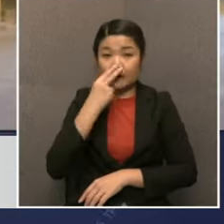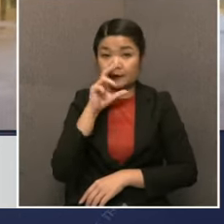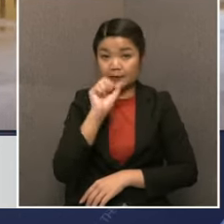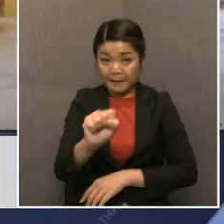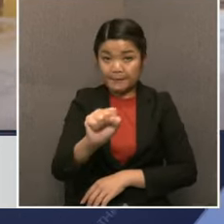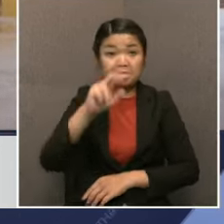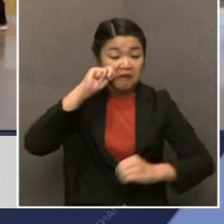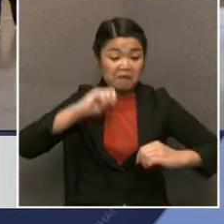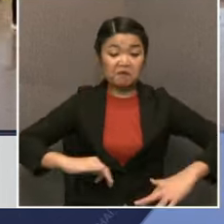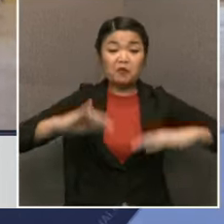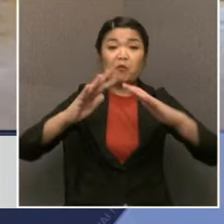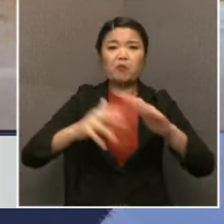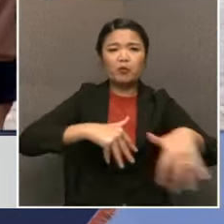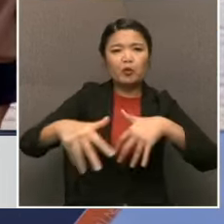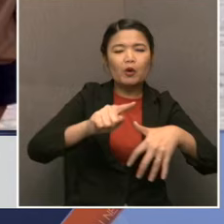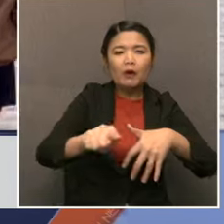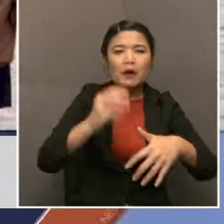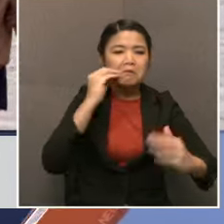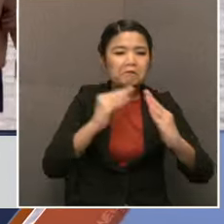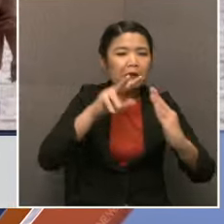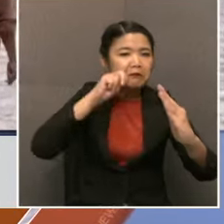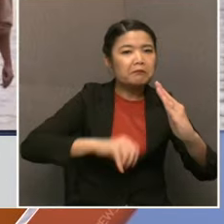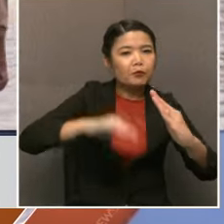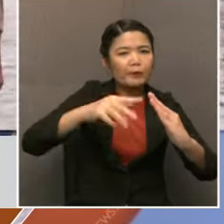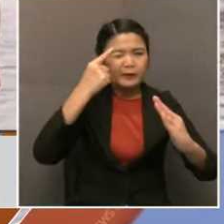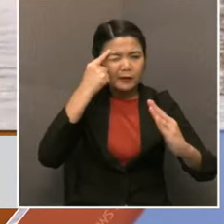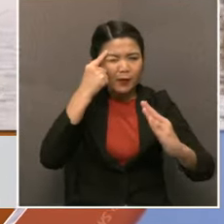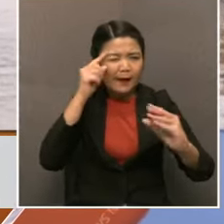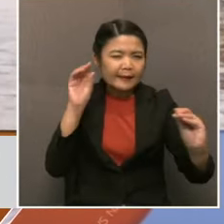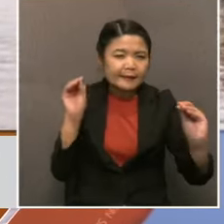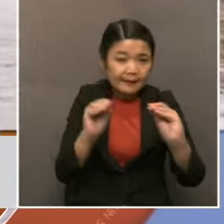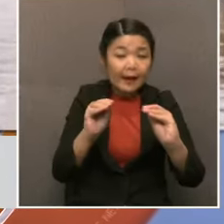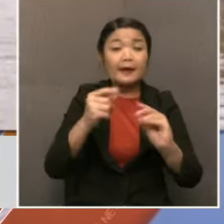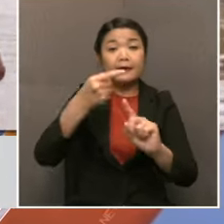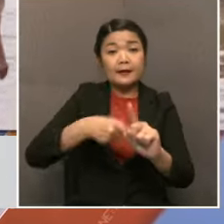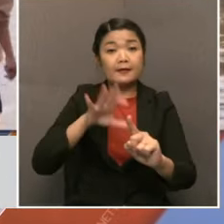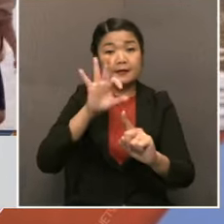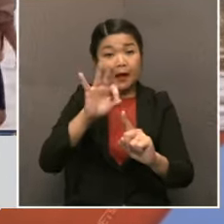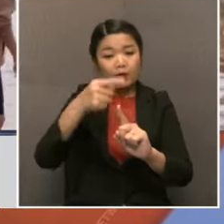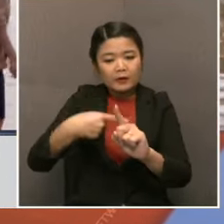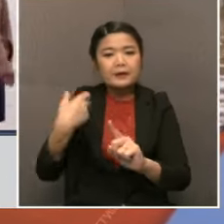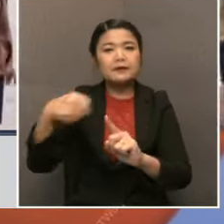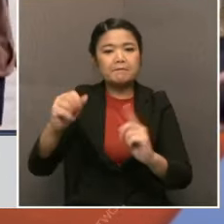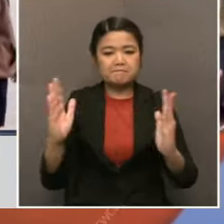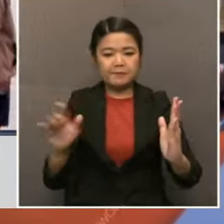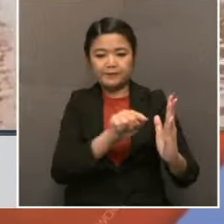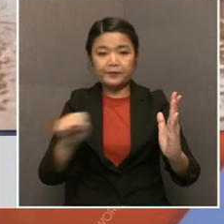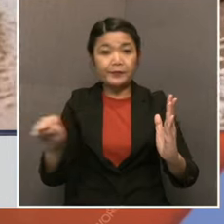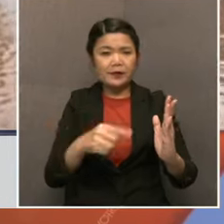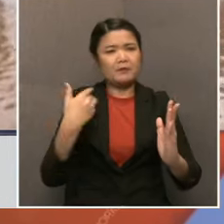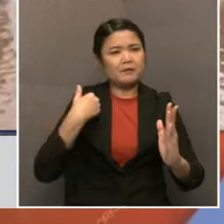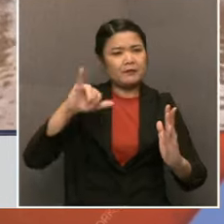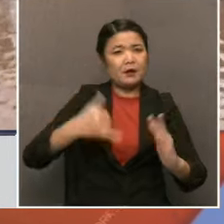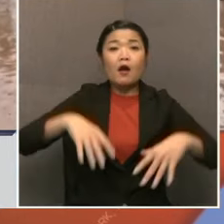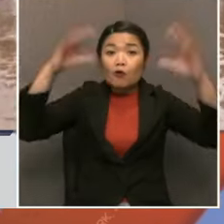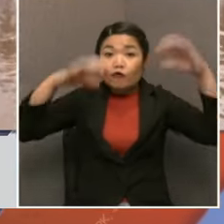คามเดือดร้อนเกิดขึ้กประชาชนในแ่ของในระยะอนไกลนี้ในช่งกญญายนต่อเนื่องถึตุลาคมระเมินกัว่าอจะมีฝนมพ